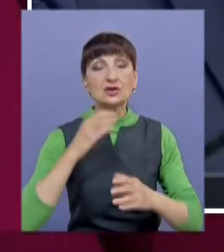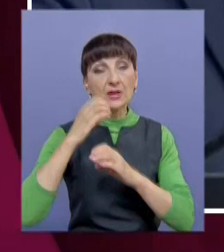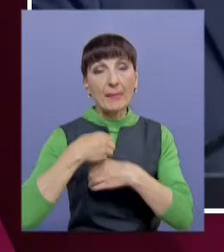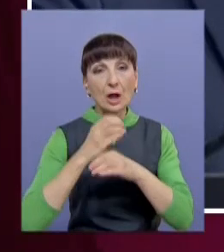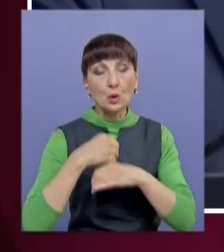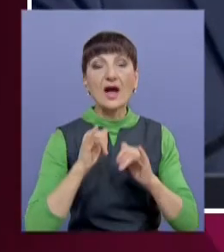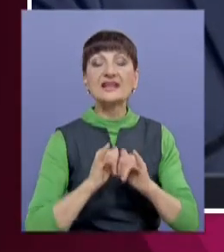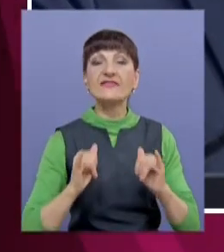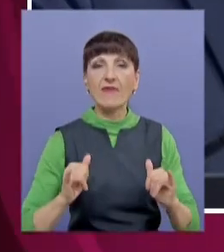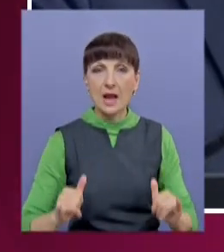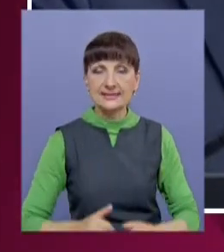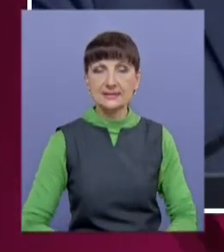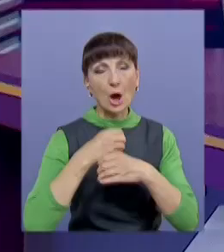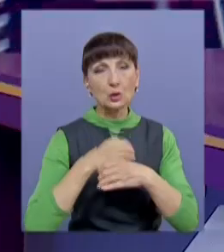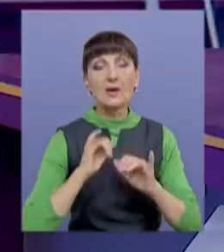лаборатории развивались.